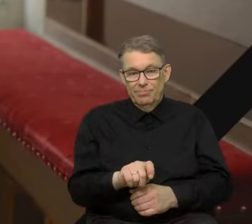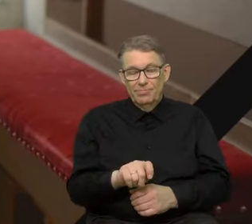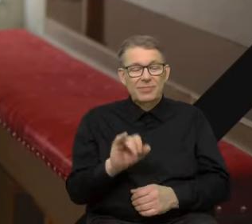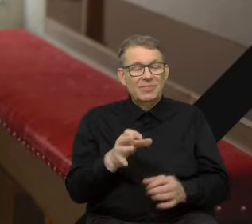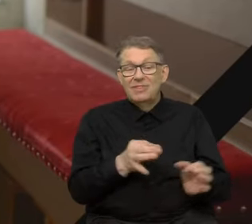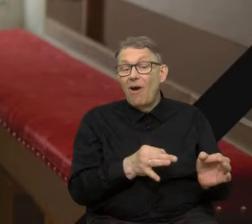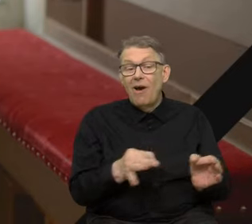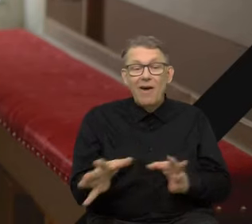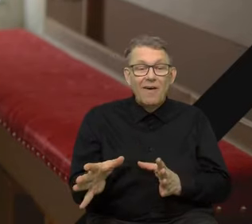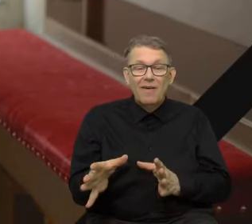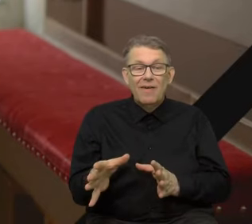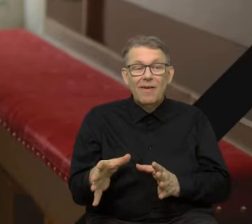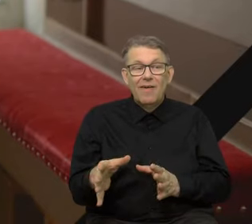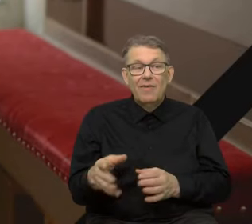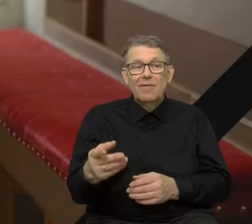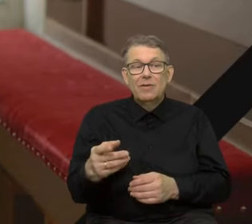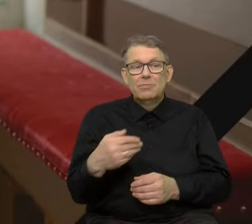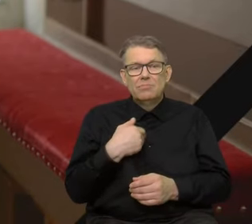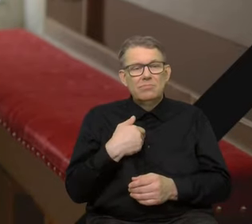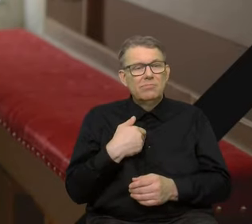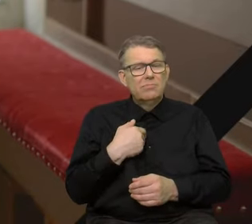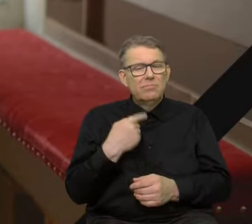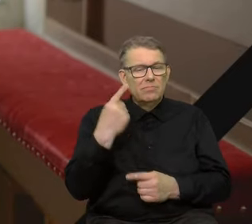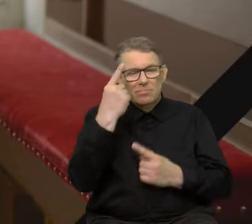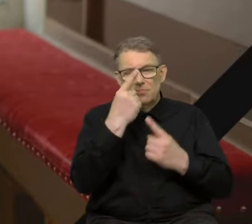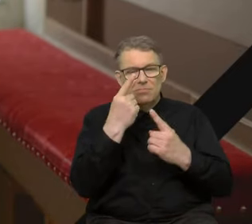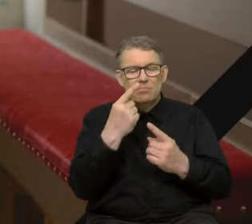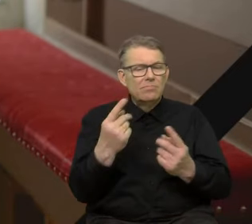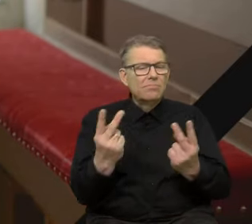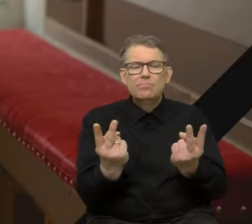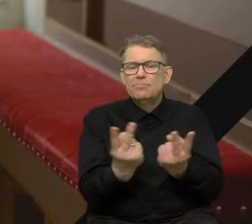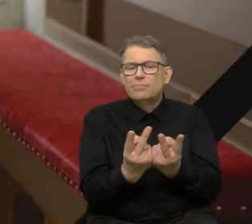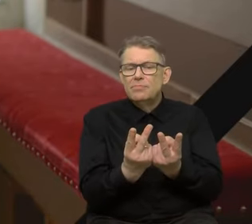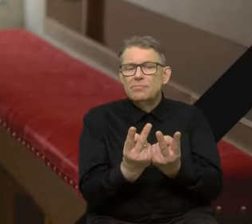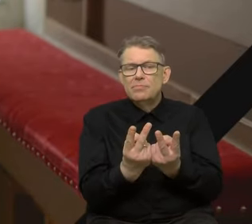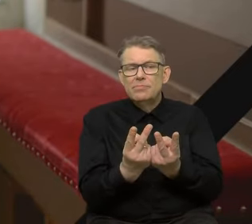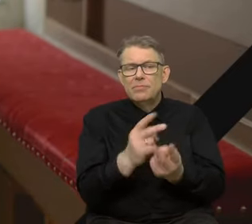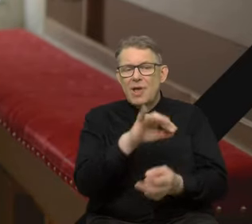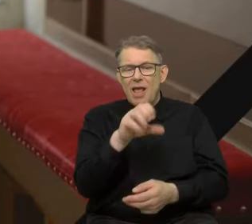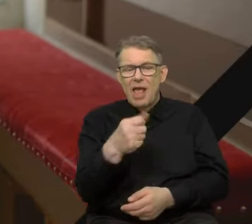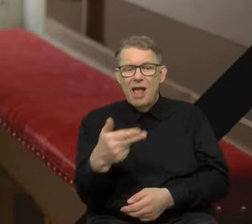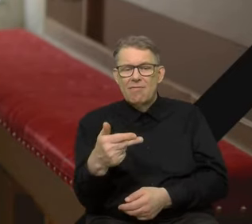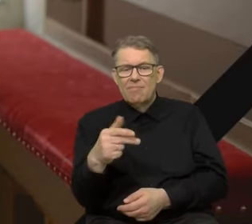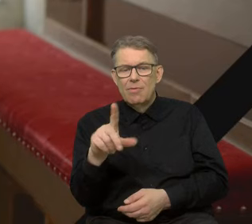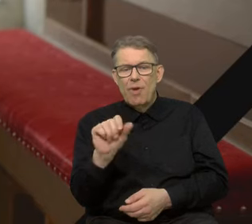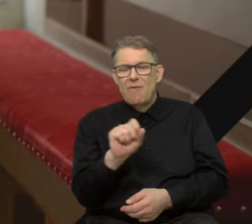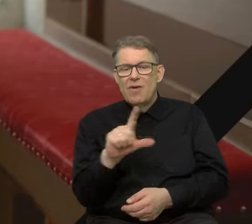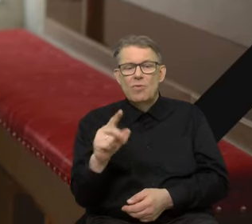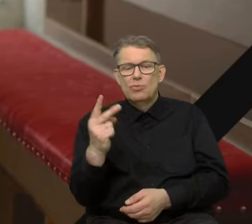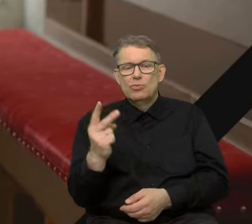razu narzucało się porównanie Jana Pawła II,